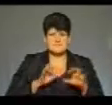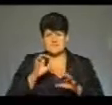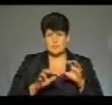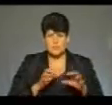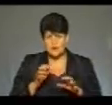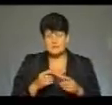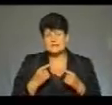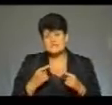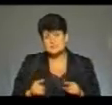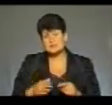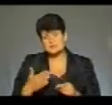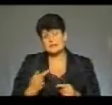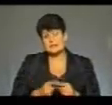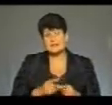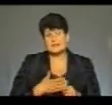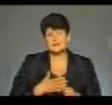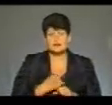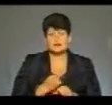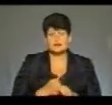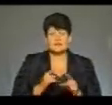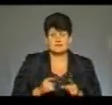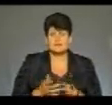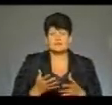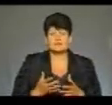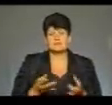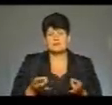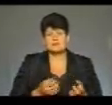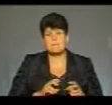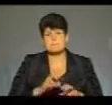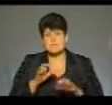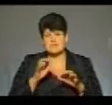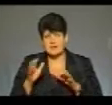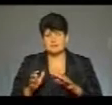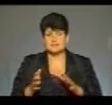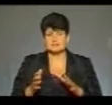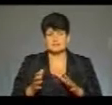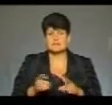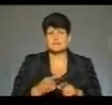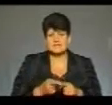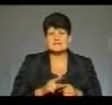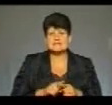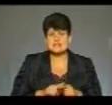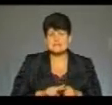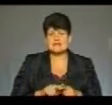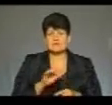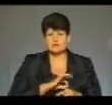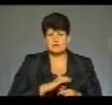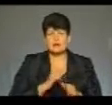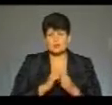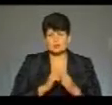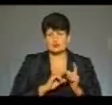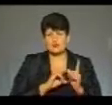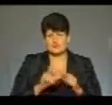Але з іншої сторони, це наша робота, розумієте? І навіть чи потерпілого видягнути, чи піднятися по висувній драбині, ми це використовуємо практично на кожному виїзді